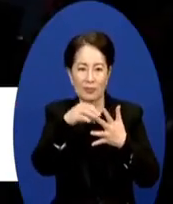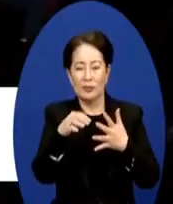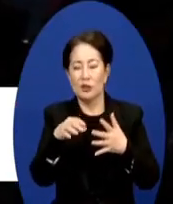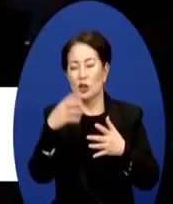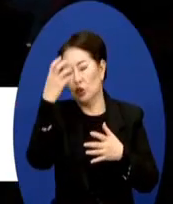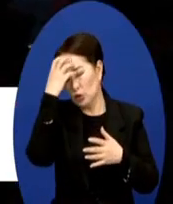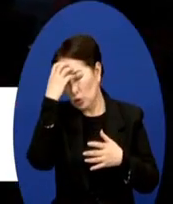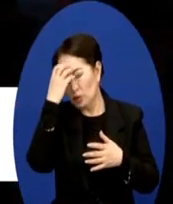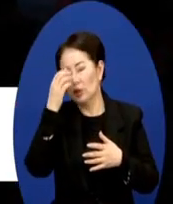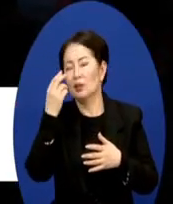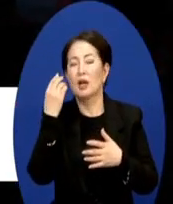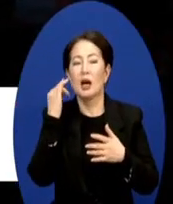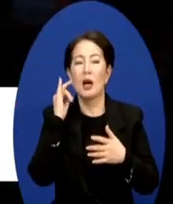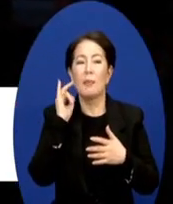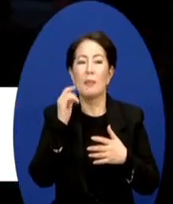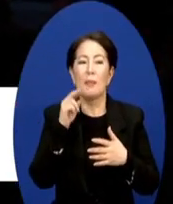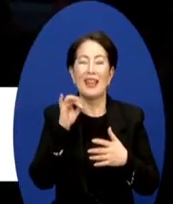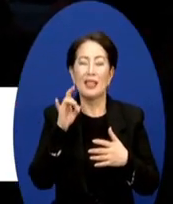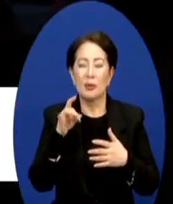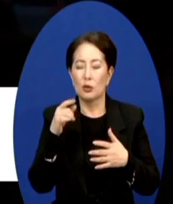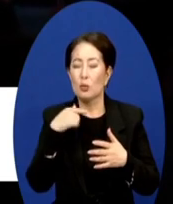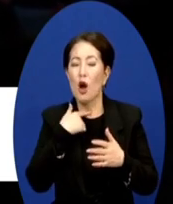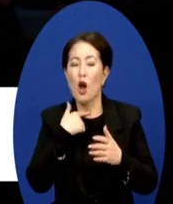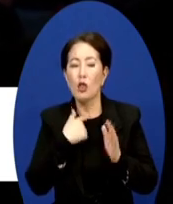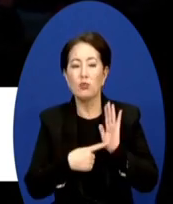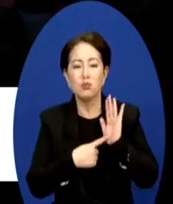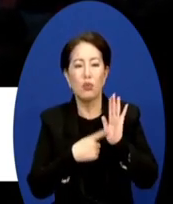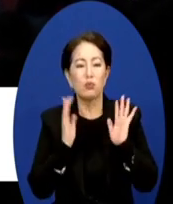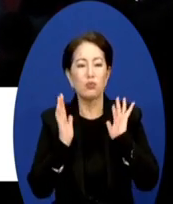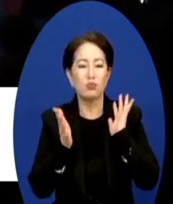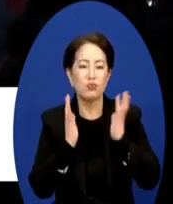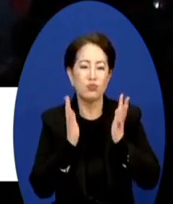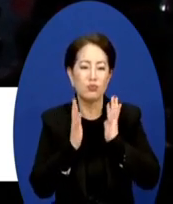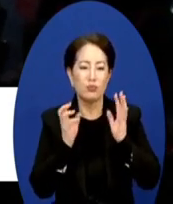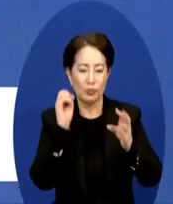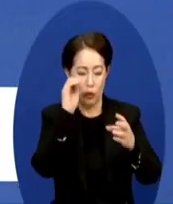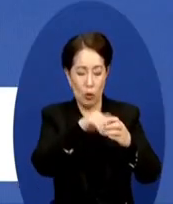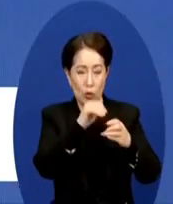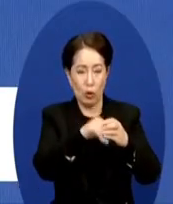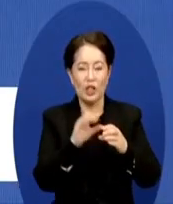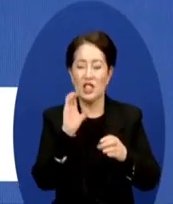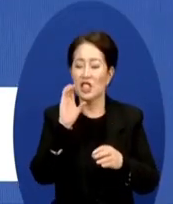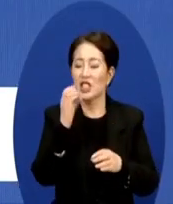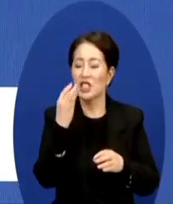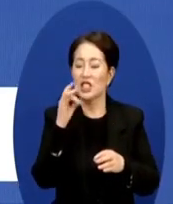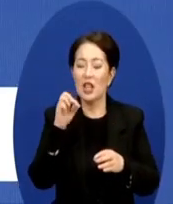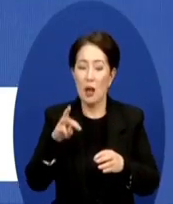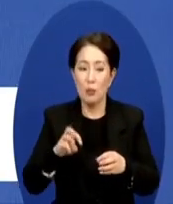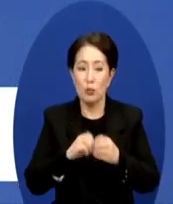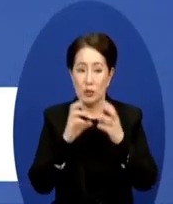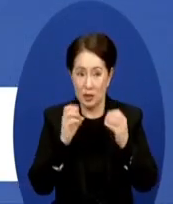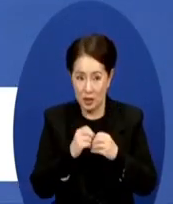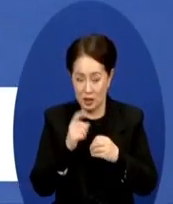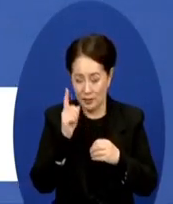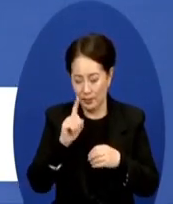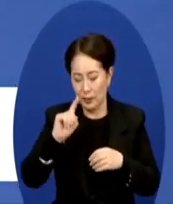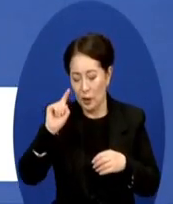парламентта ард иргэд сонгогчд маань дуу хоолойгоо өргөдөг ийм системийг үрдүүлж байна. Дамуу хоёрдугаар тэнд